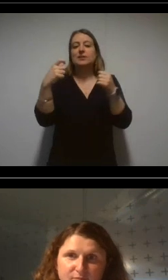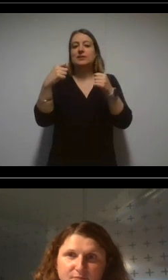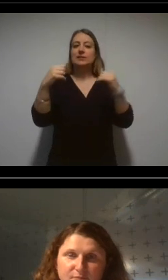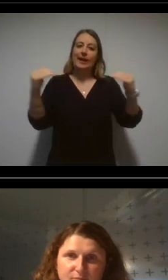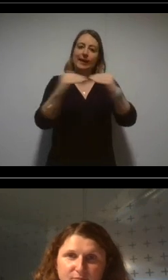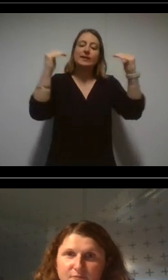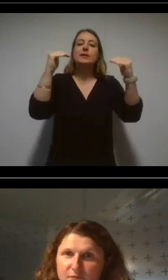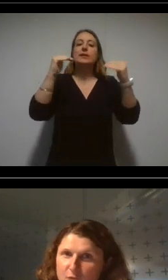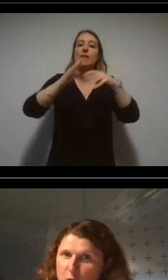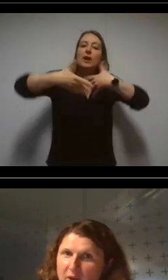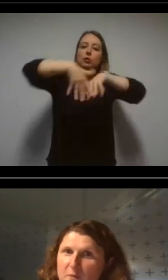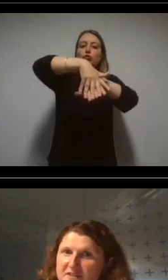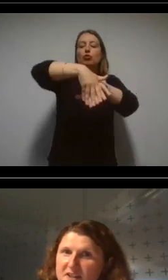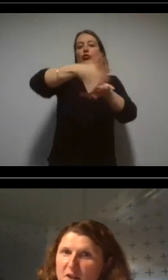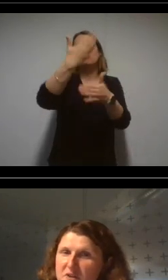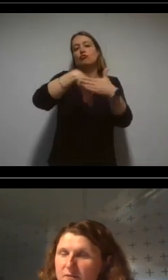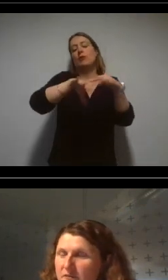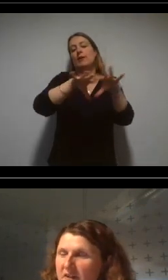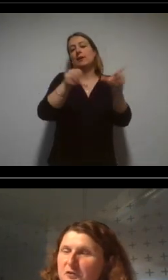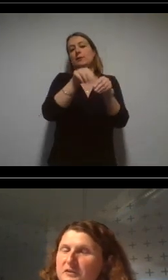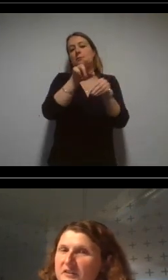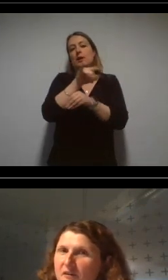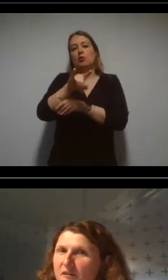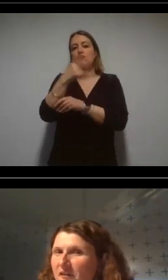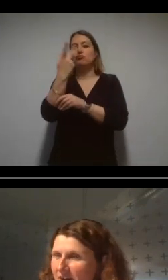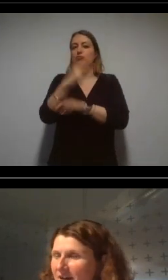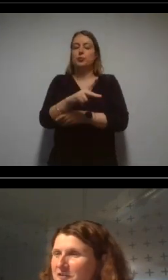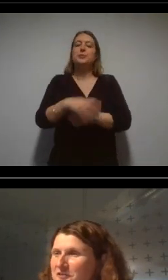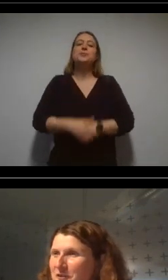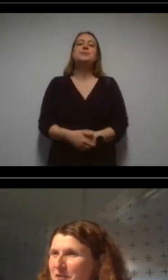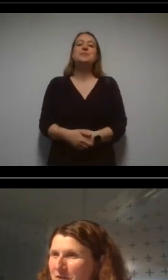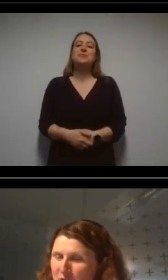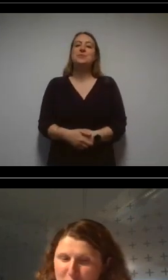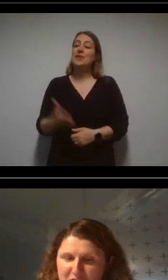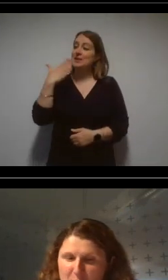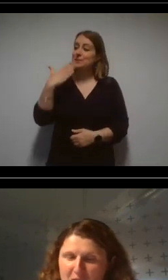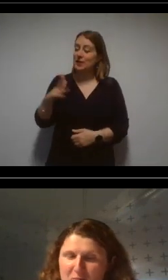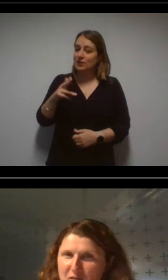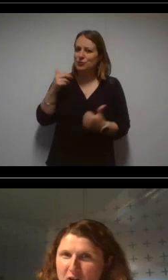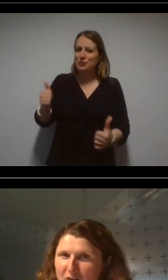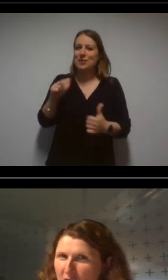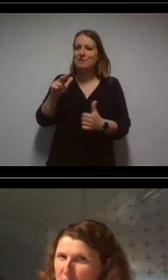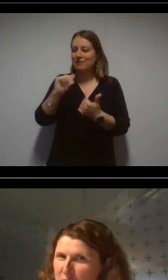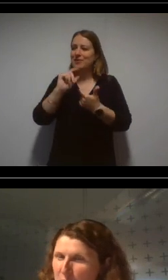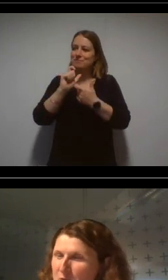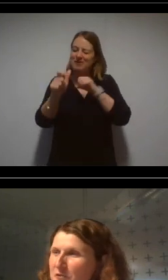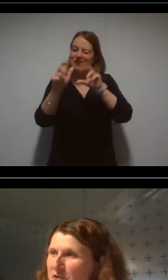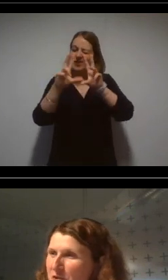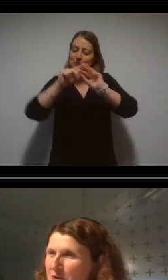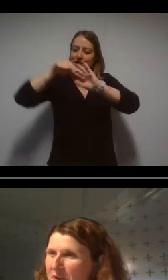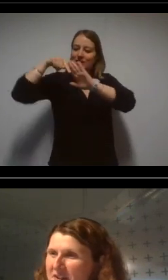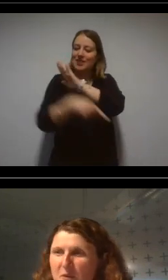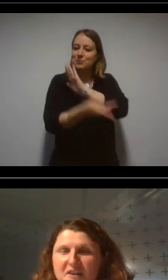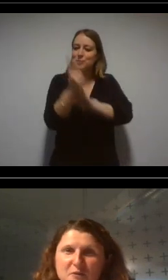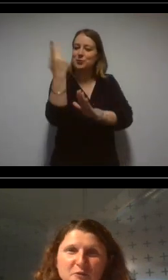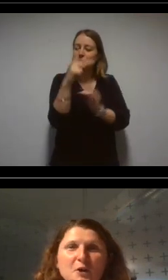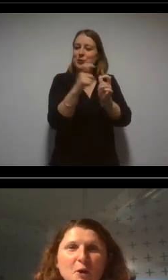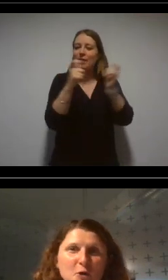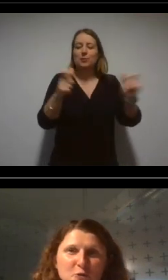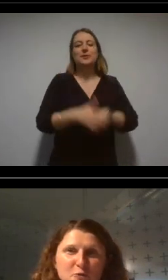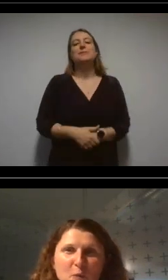Conto. Super, merci Camille. On va y revenir dans juste après, savoir un petit peu plus sur votre entreprise. Mais